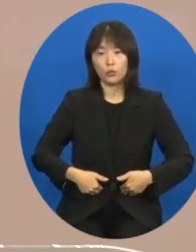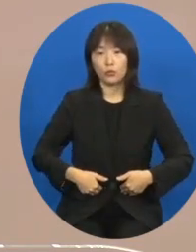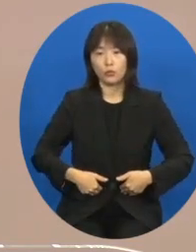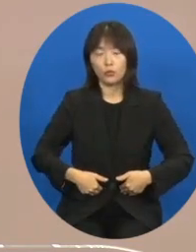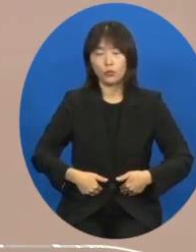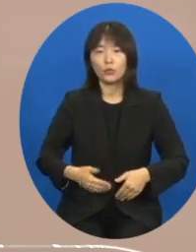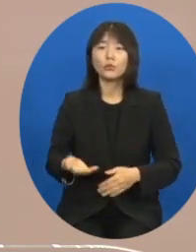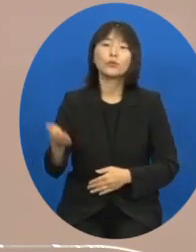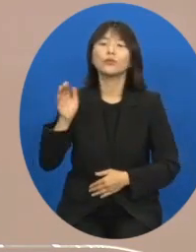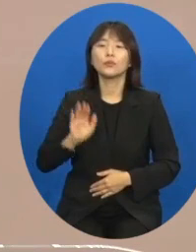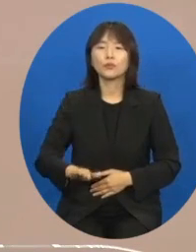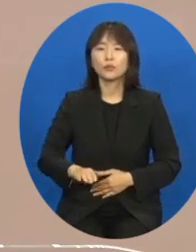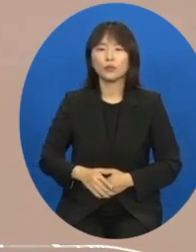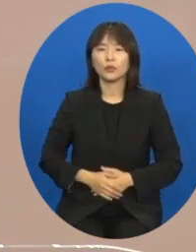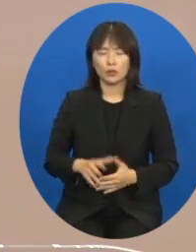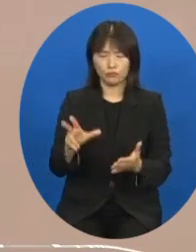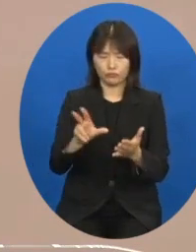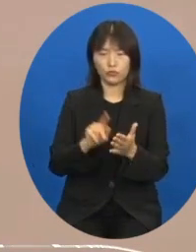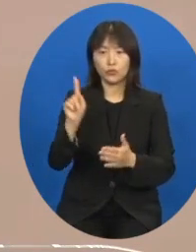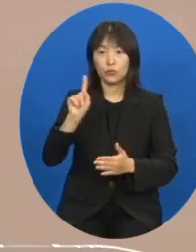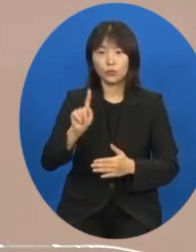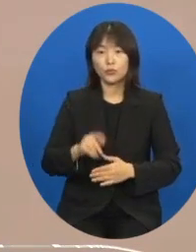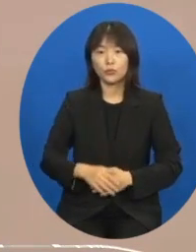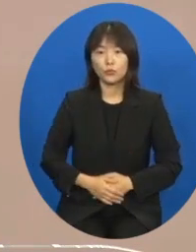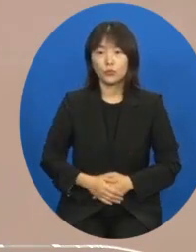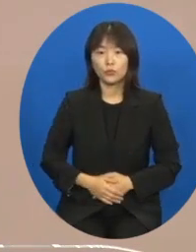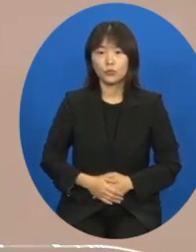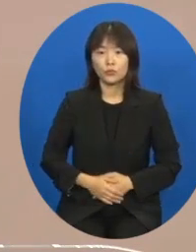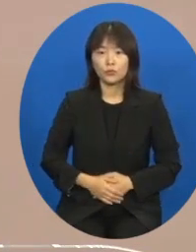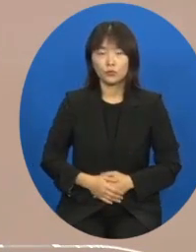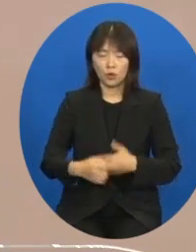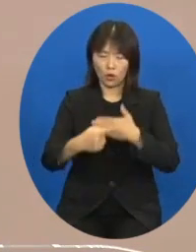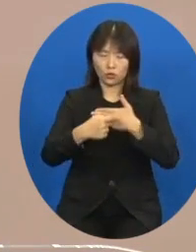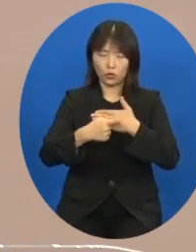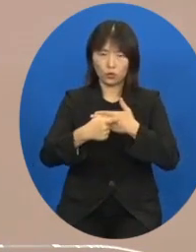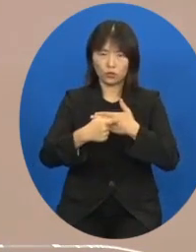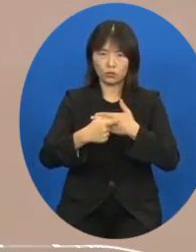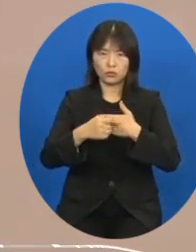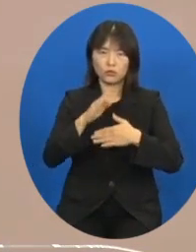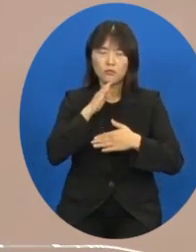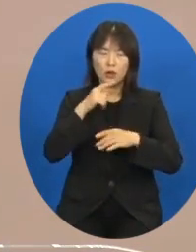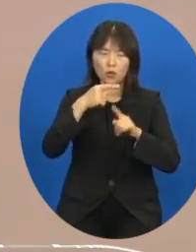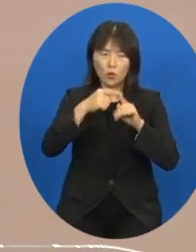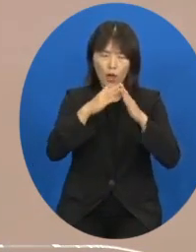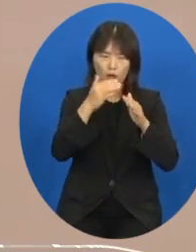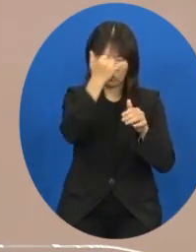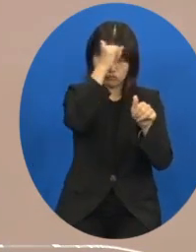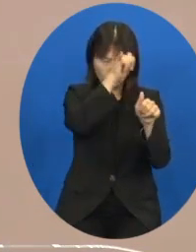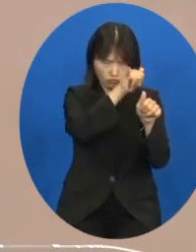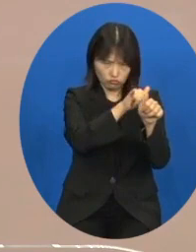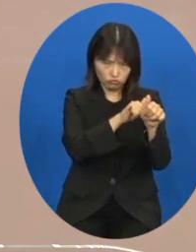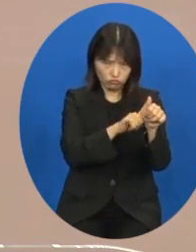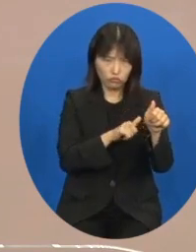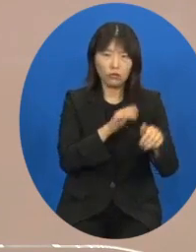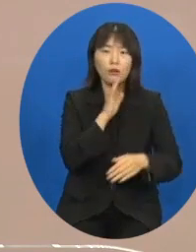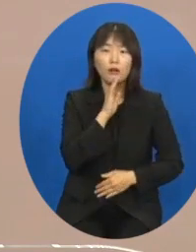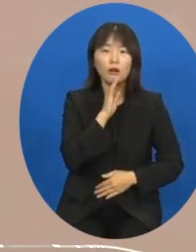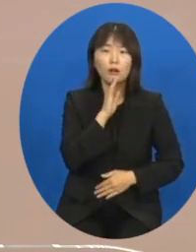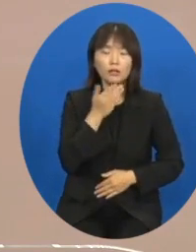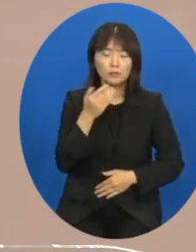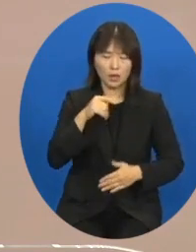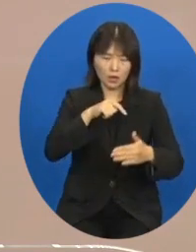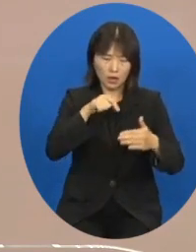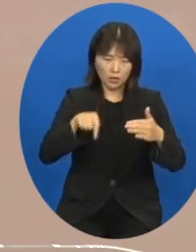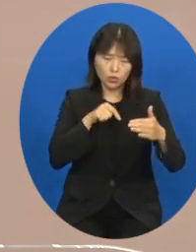그런데 문제가 뭐죠? 겉으로는 정말 교회에 충성했는데 그